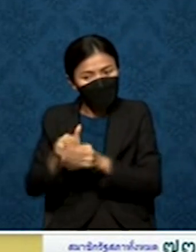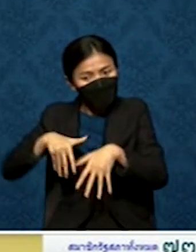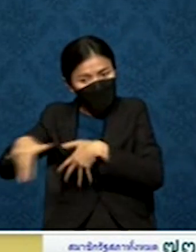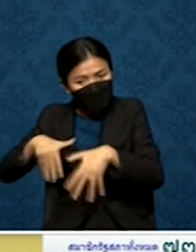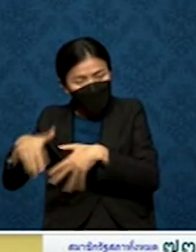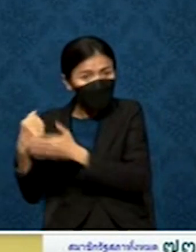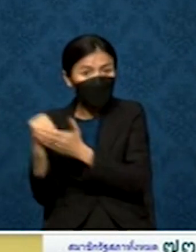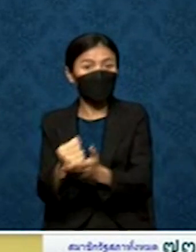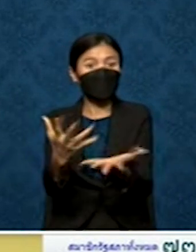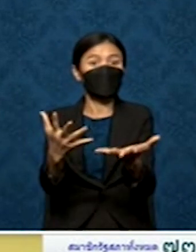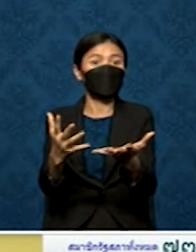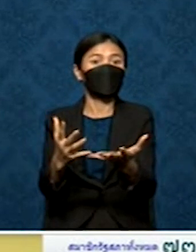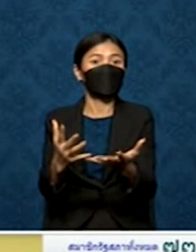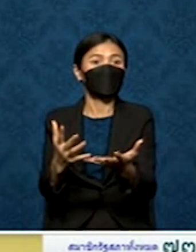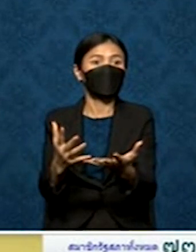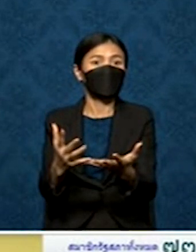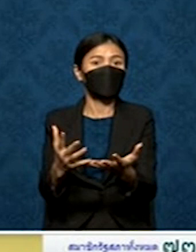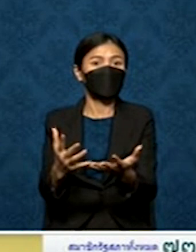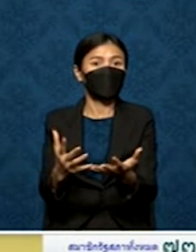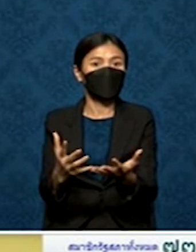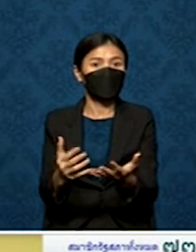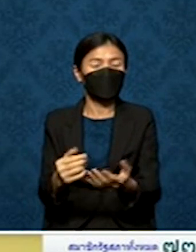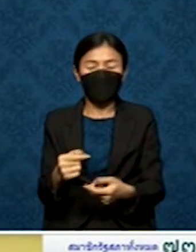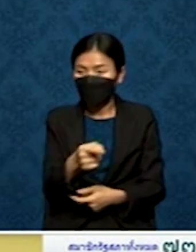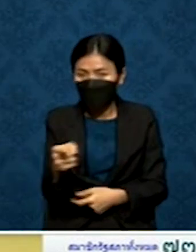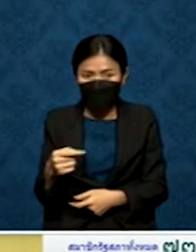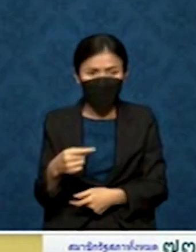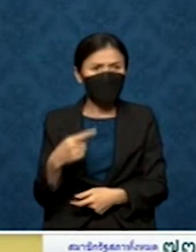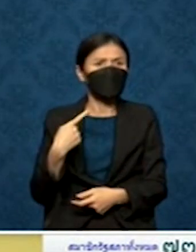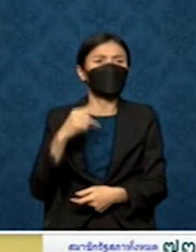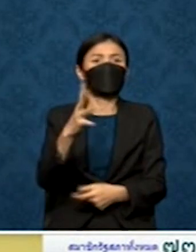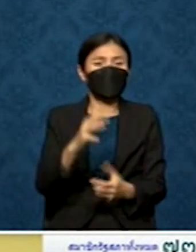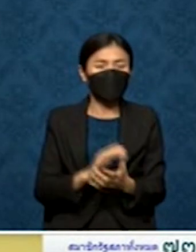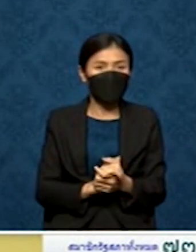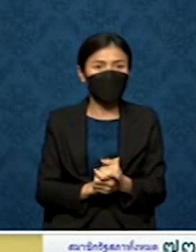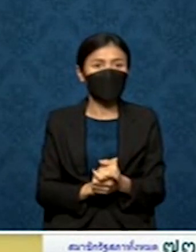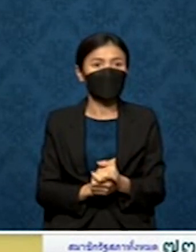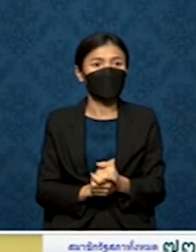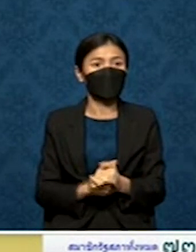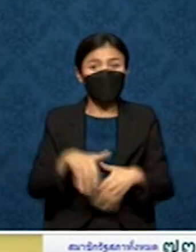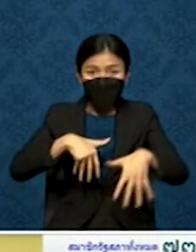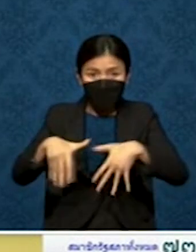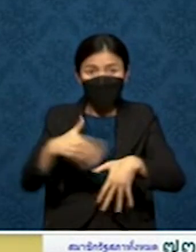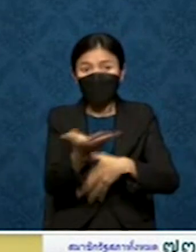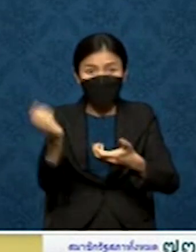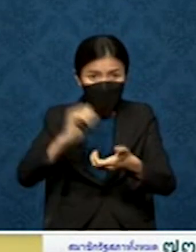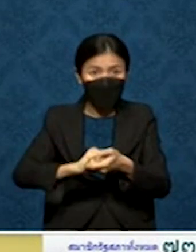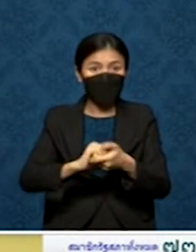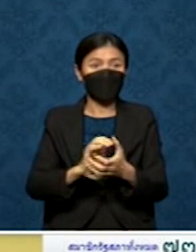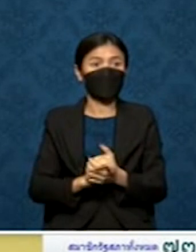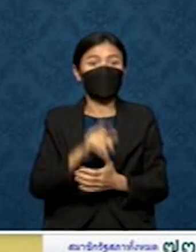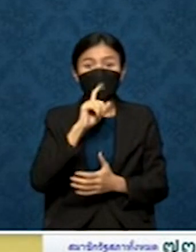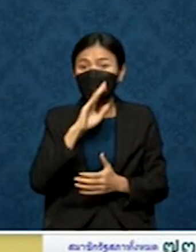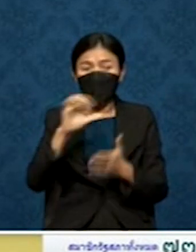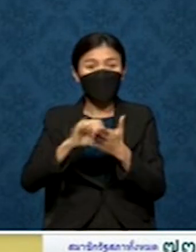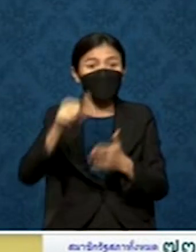ชาชนหัวคะแนนทั้งหลายเห็นแก่ชาติบ้านเมืองหรือยังช่วยกันฮะเมื่อแก้ไม่ได้ต้องแก้ด้วยระบบหรือเปล่าครับ